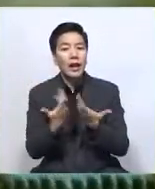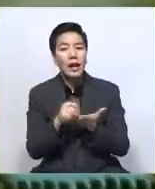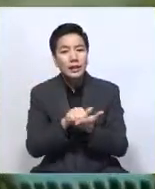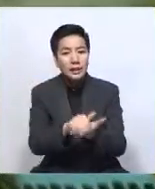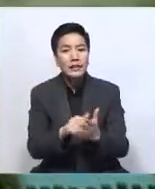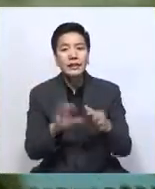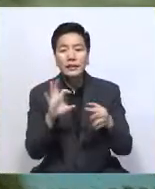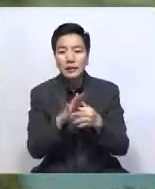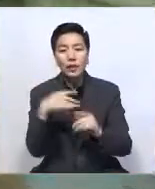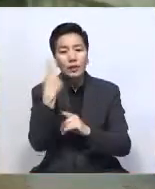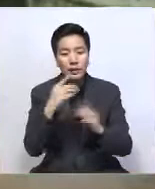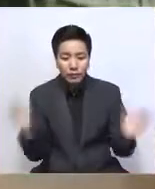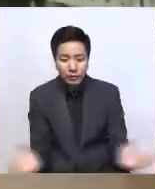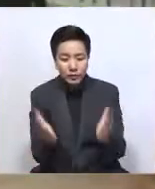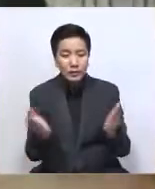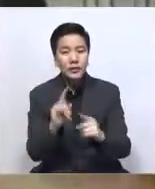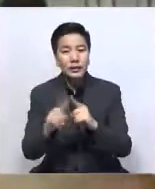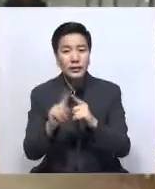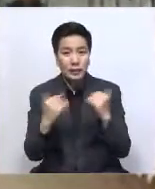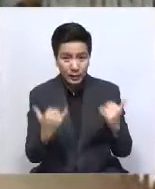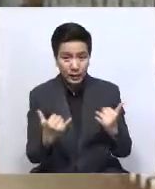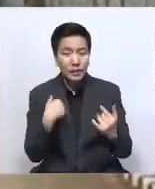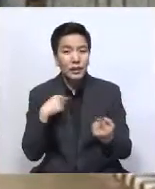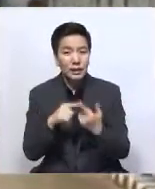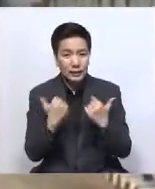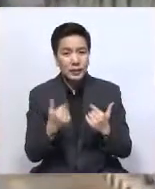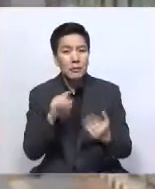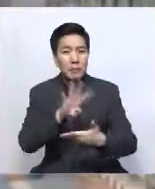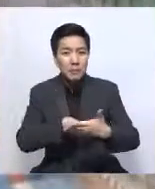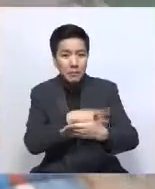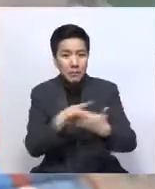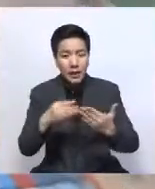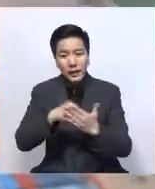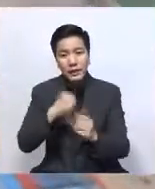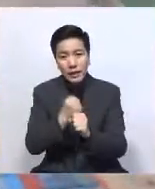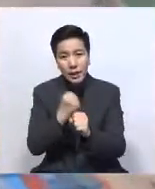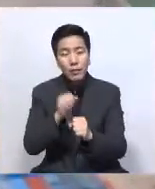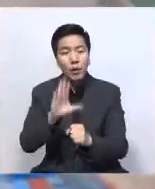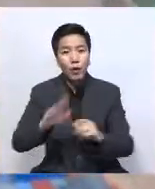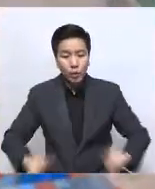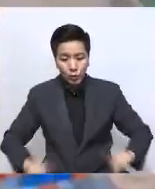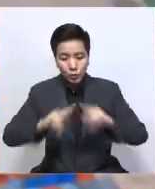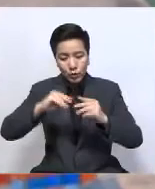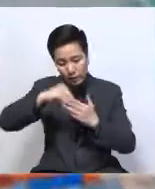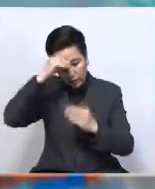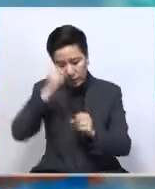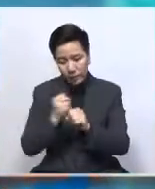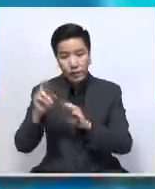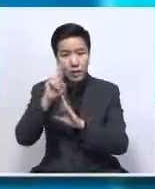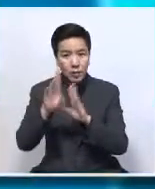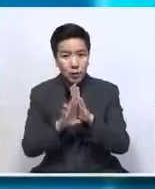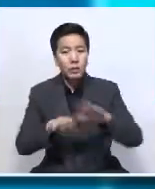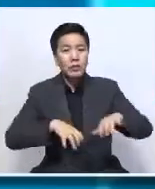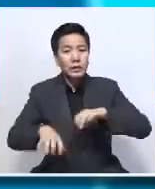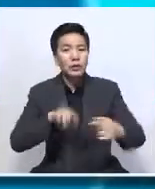การจัดกิจกรรมกระตุ้นการเดินทางท่องเที่ยวค่ะขณะที่ยุทธศาสตร์การศึกษากระทรวงศึกษาธิการได้จัดระบบการบริหารจัด